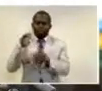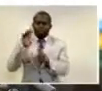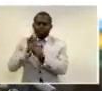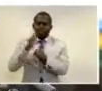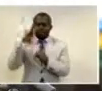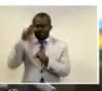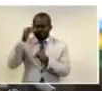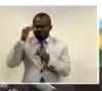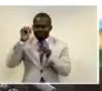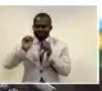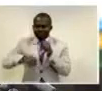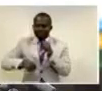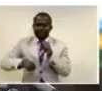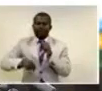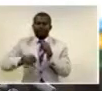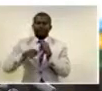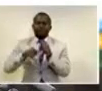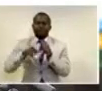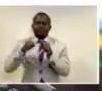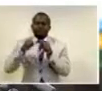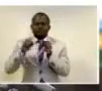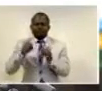ko byavana